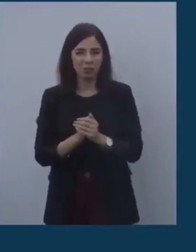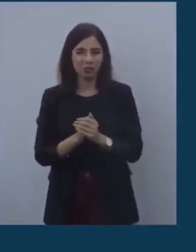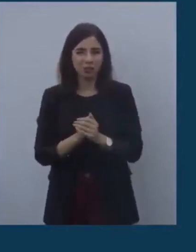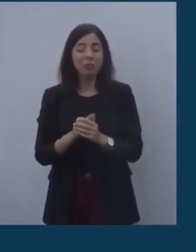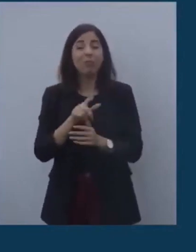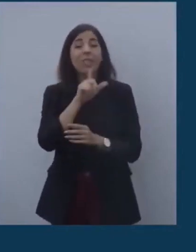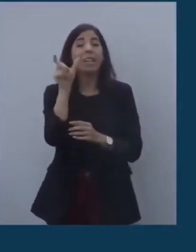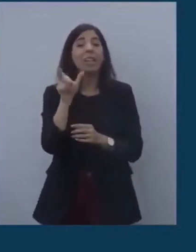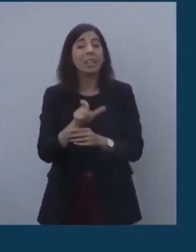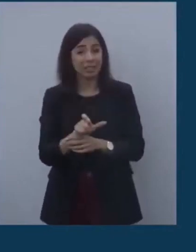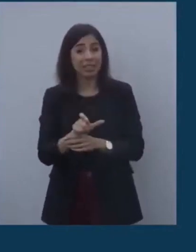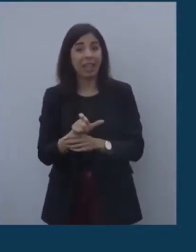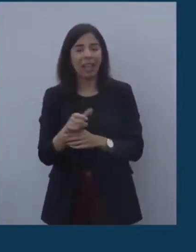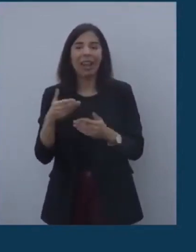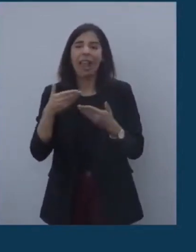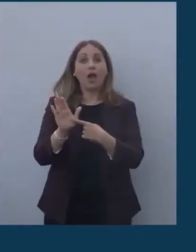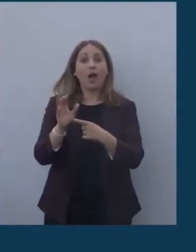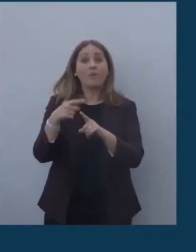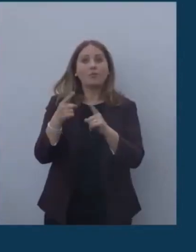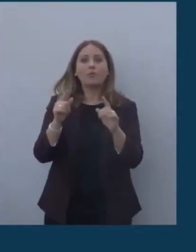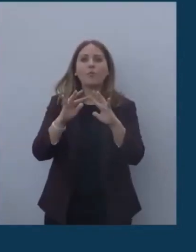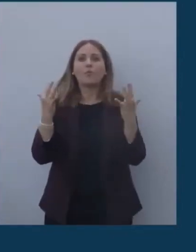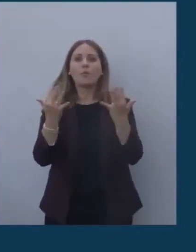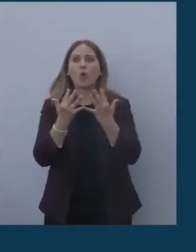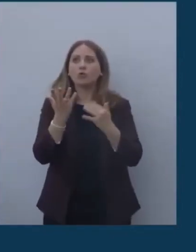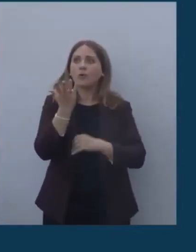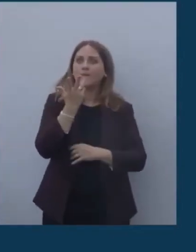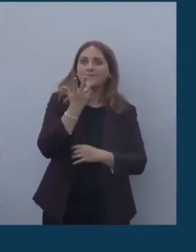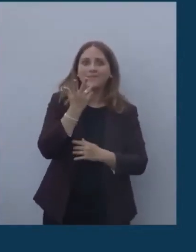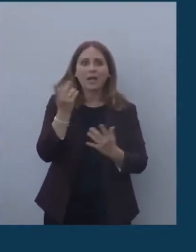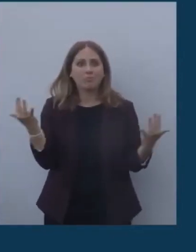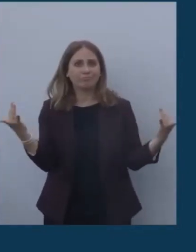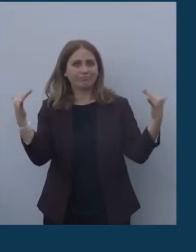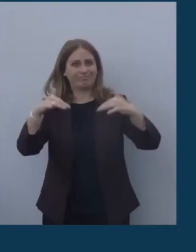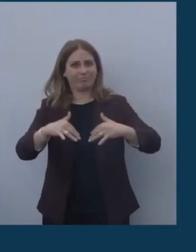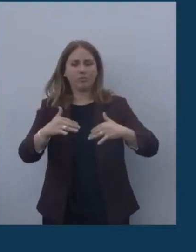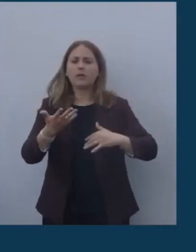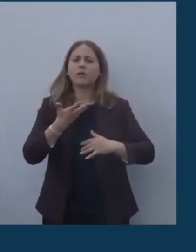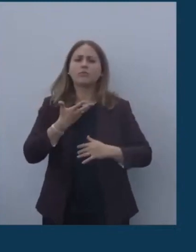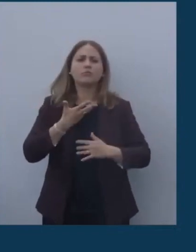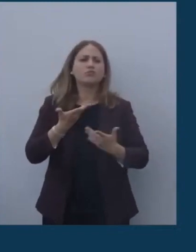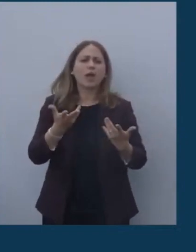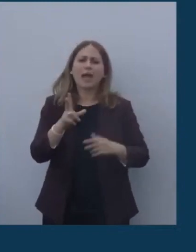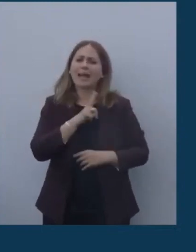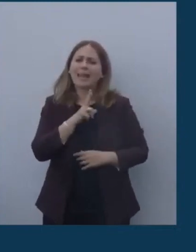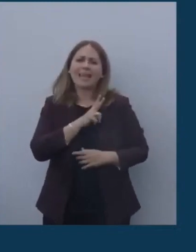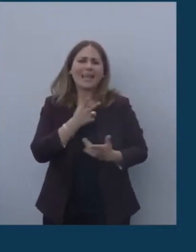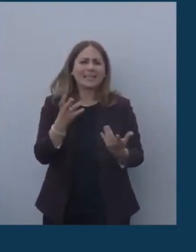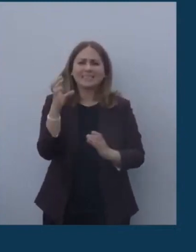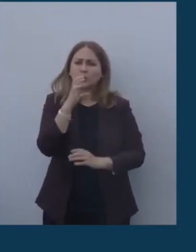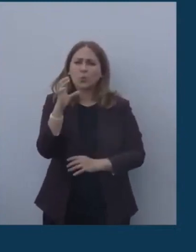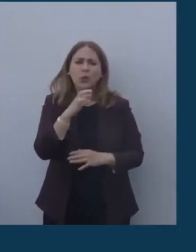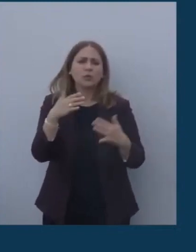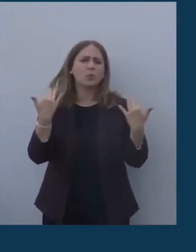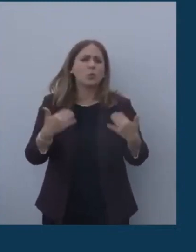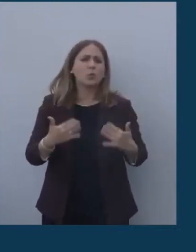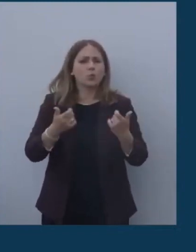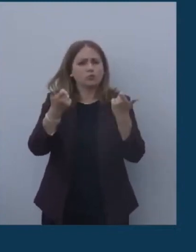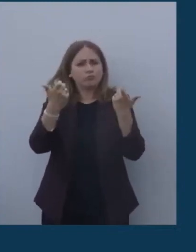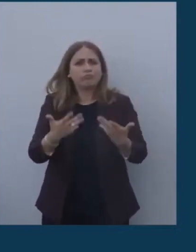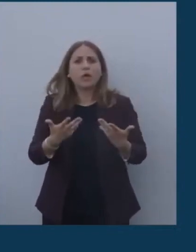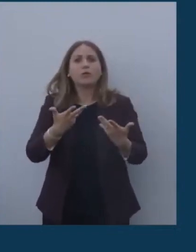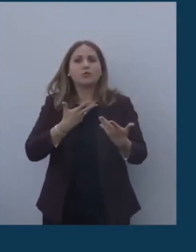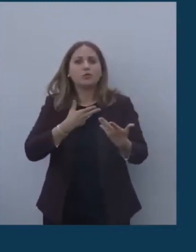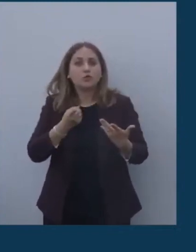Italia Open To Meraviglia. Noi abbiamo delle straordinarie potenzialità turistiche, abbiamo già un altissimo numero di turisti, ma